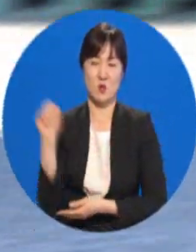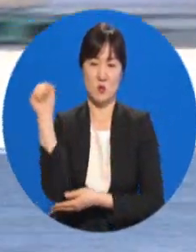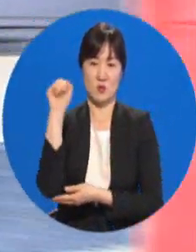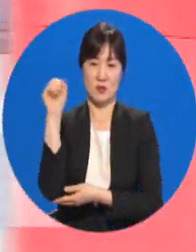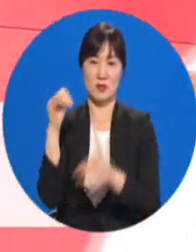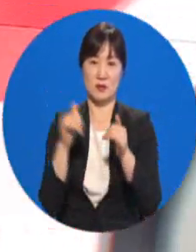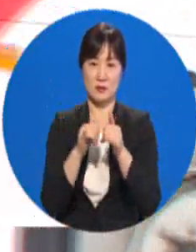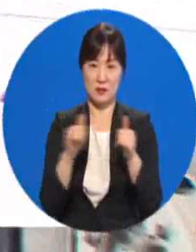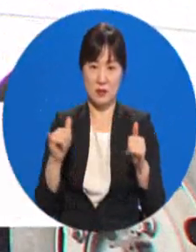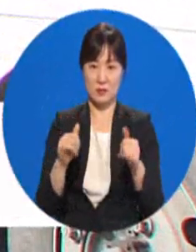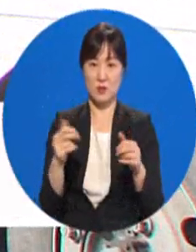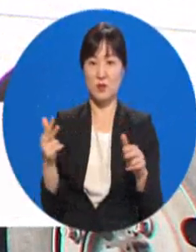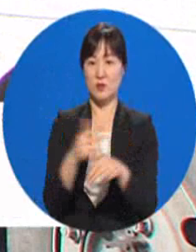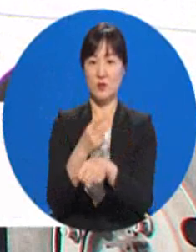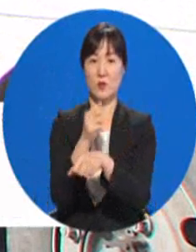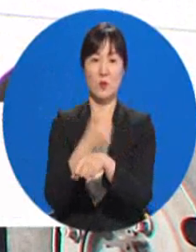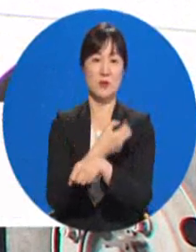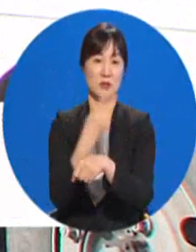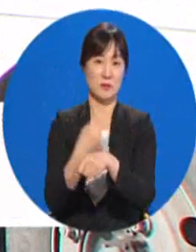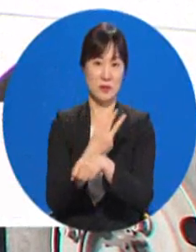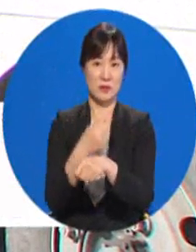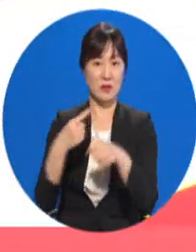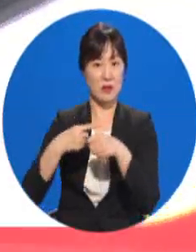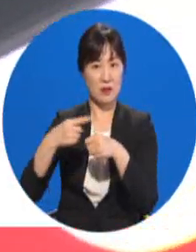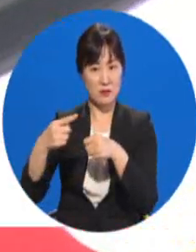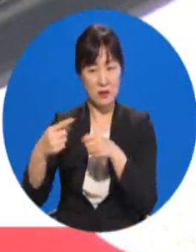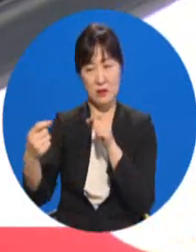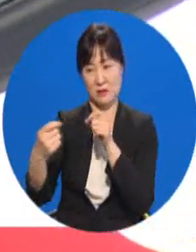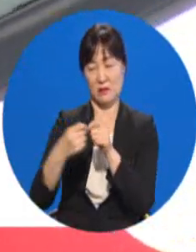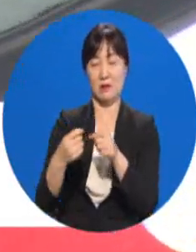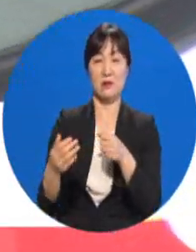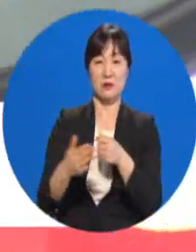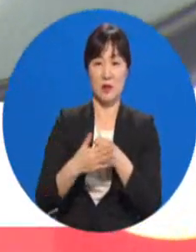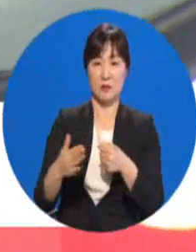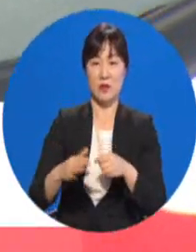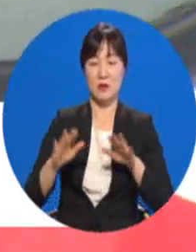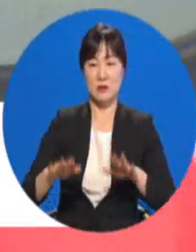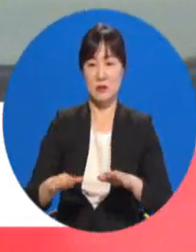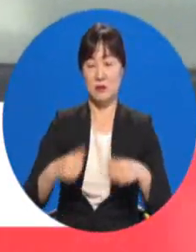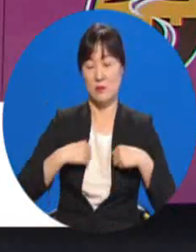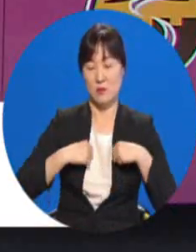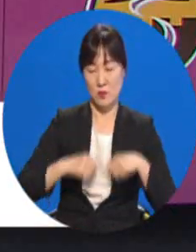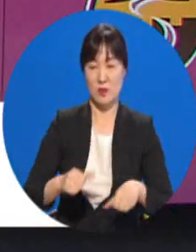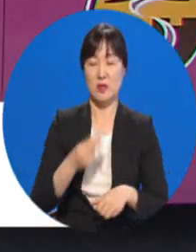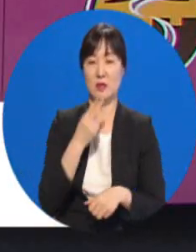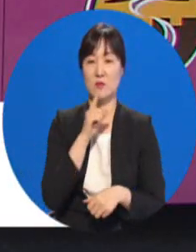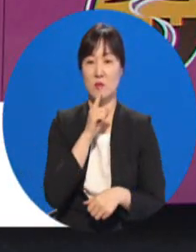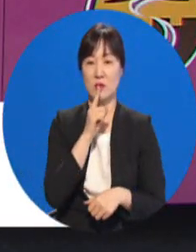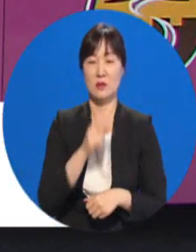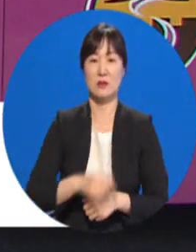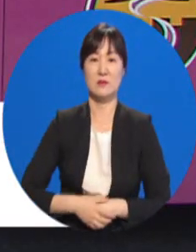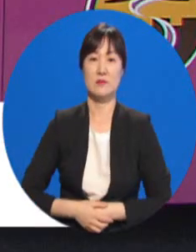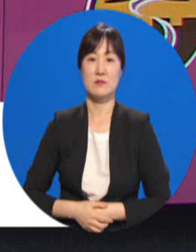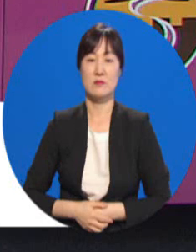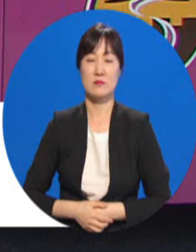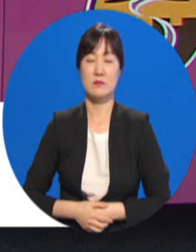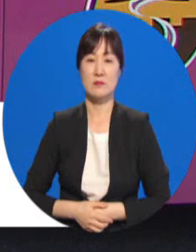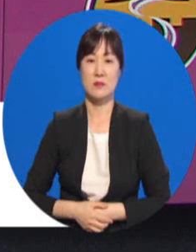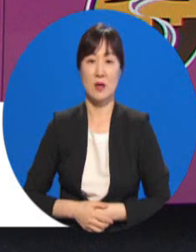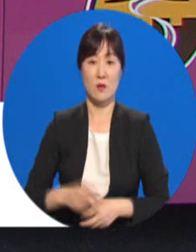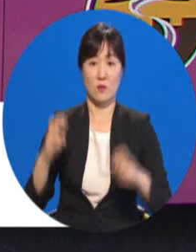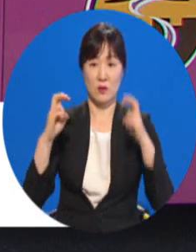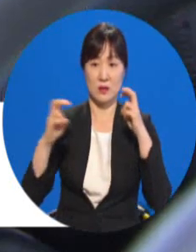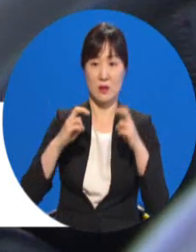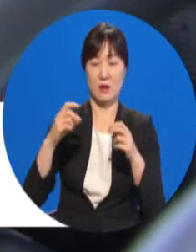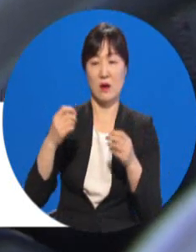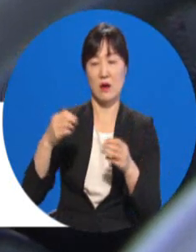운전기사들은 주 52시간 근무가 내년 초로 다가온 만큼 이제는 물러설 수 없다며 사측이 임금 보전을 약속하지